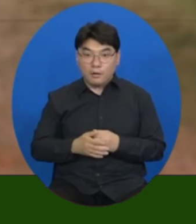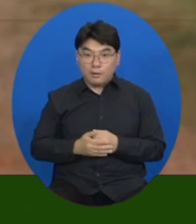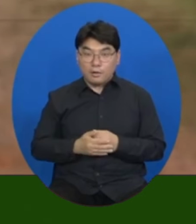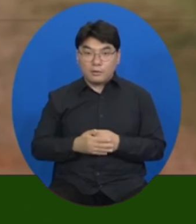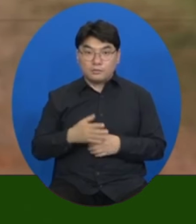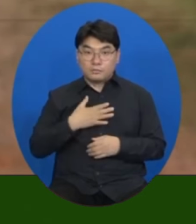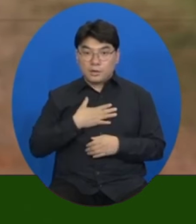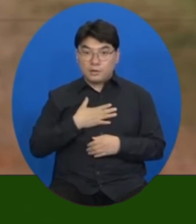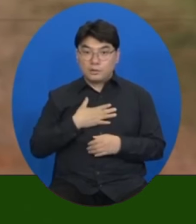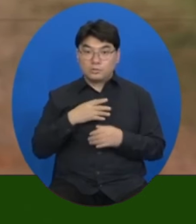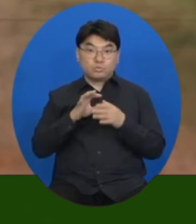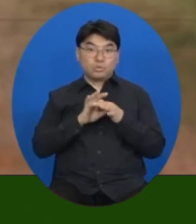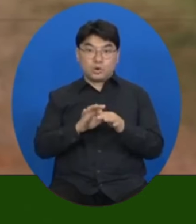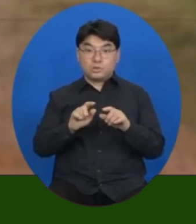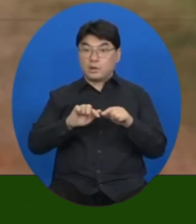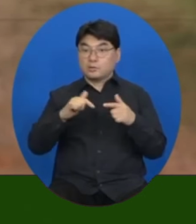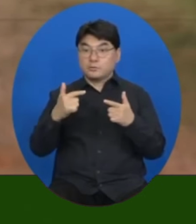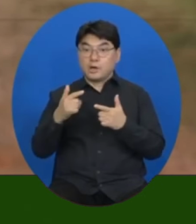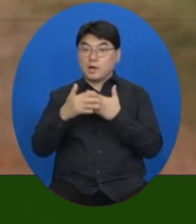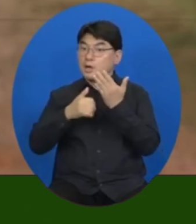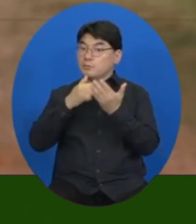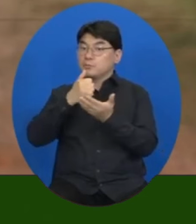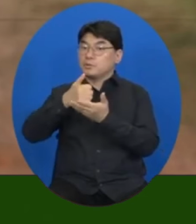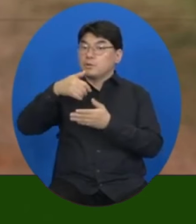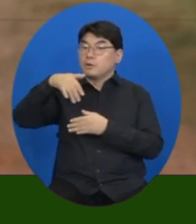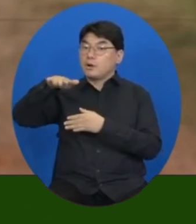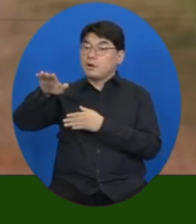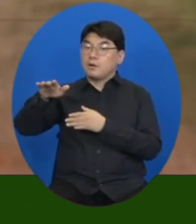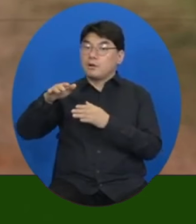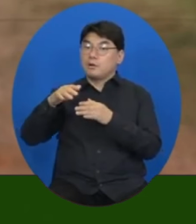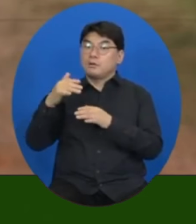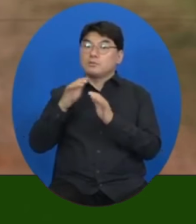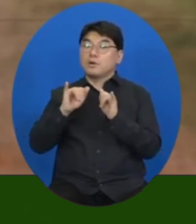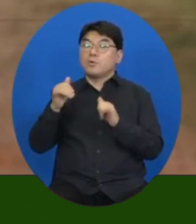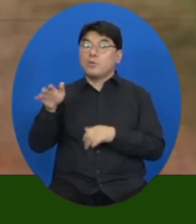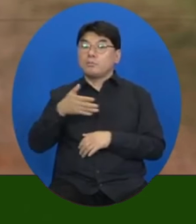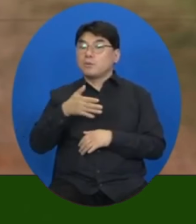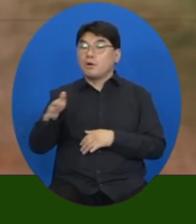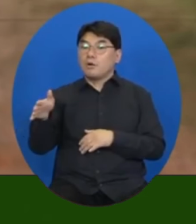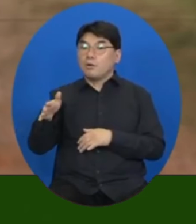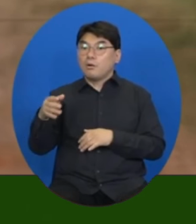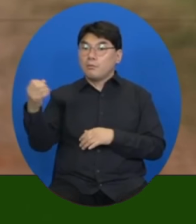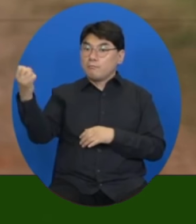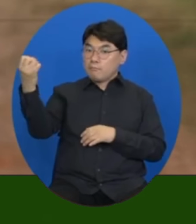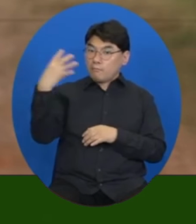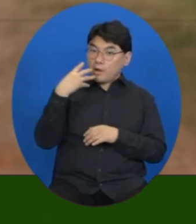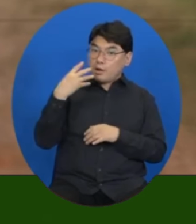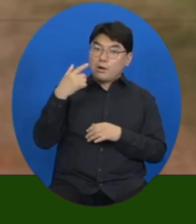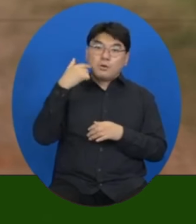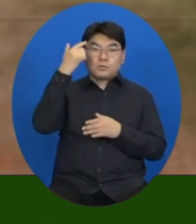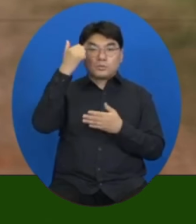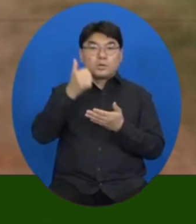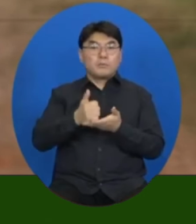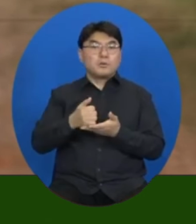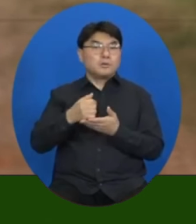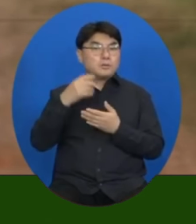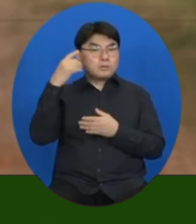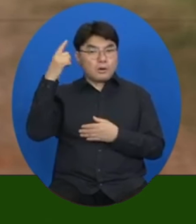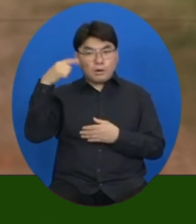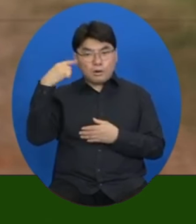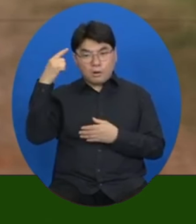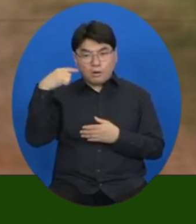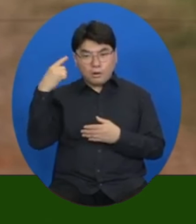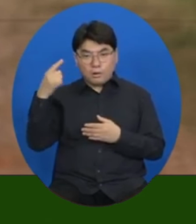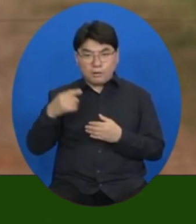나를 거치지 않고서는 하나님께 갈 자가 없으 이렇게 말하면 여러분 어떻게 반응하시고 아 저 목사님 이제 한물 갔다 완전히 정신이